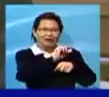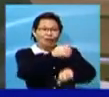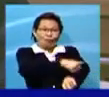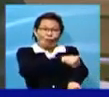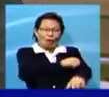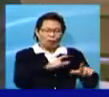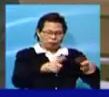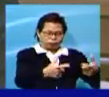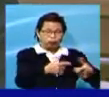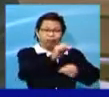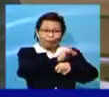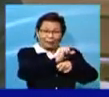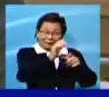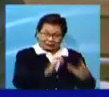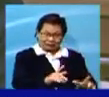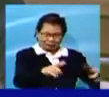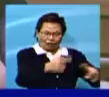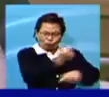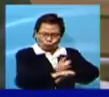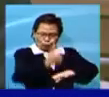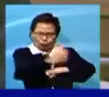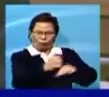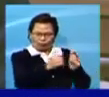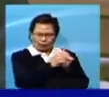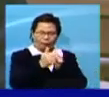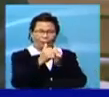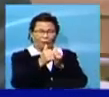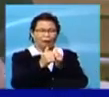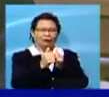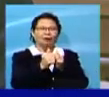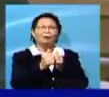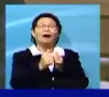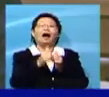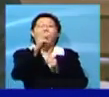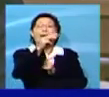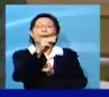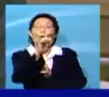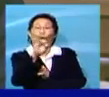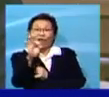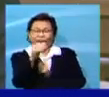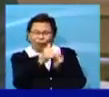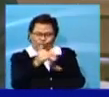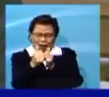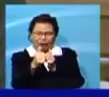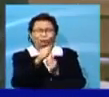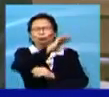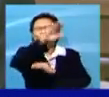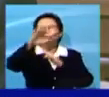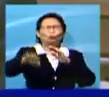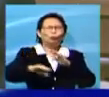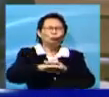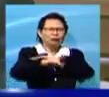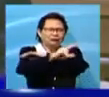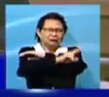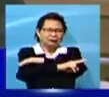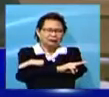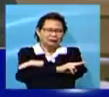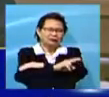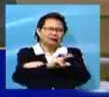ditubuhkan bersama dengan Kementerian Kewangan dan semua stakeholders